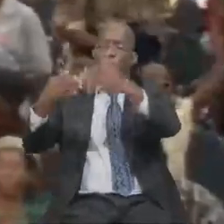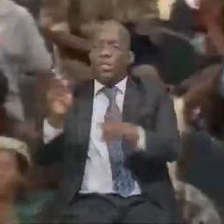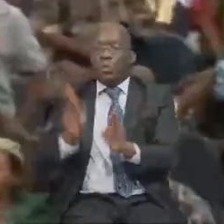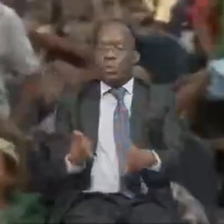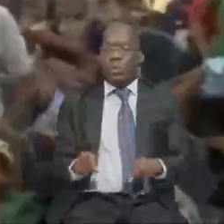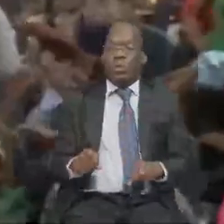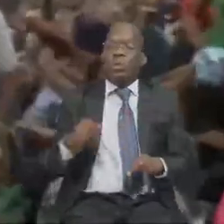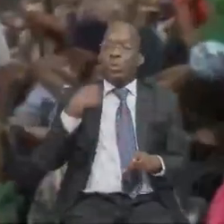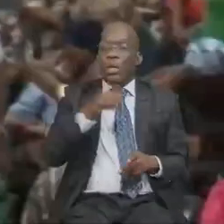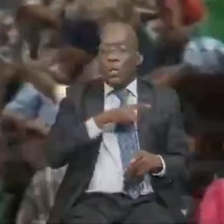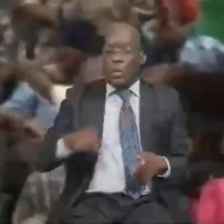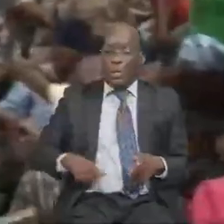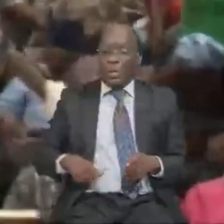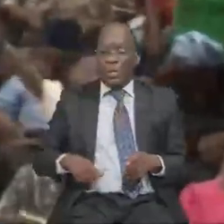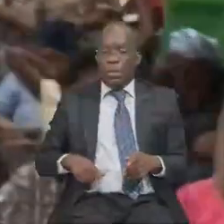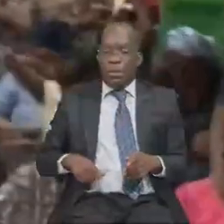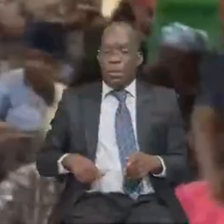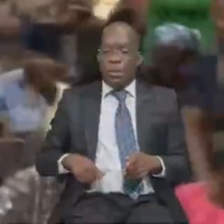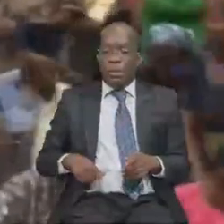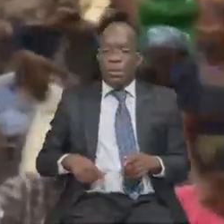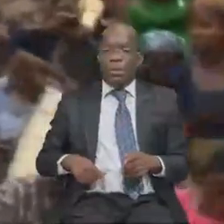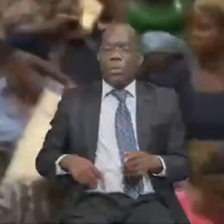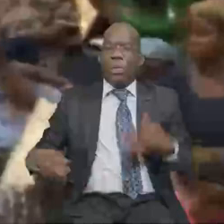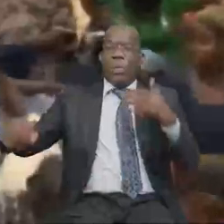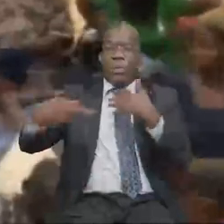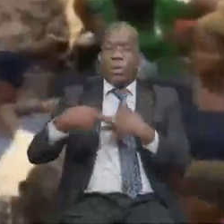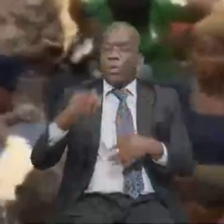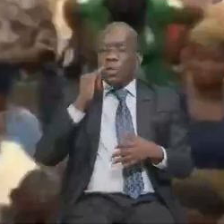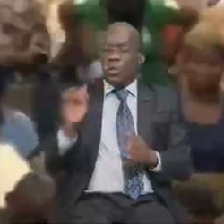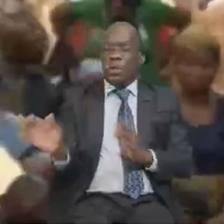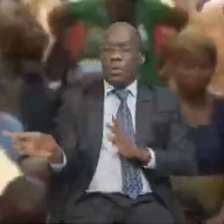Seigneur. La restauration est disponible, parle au Seigneur.